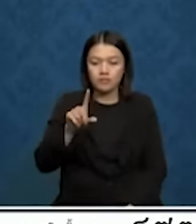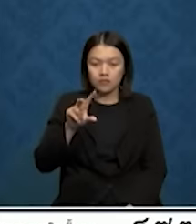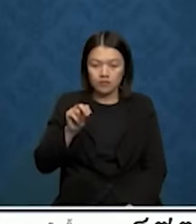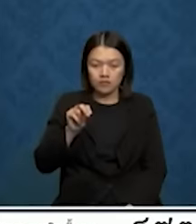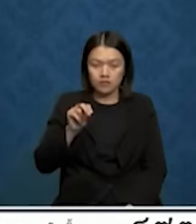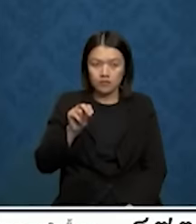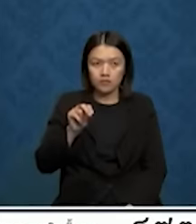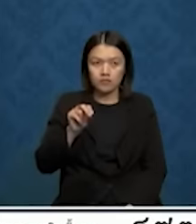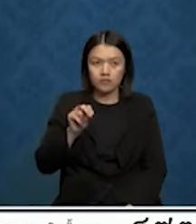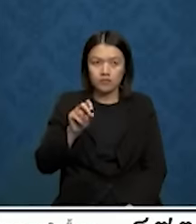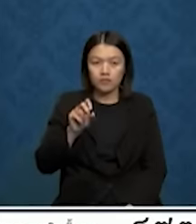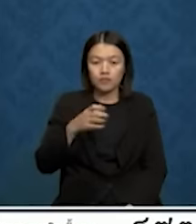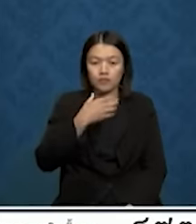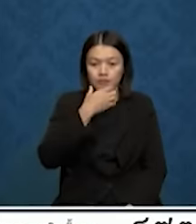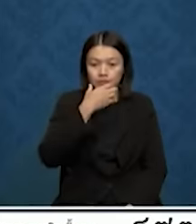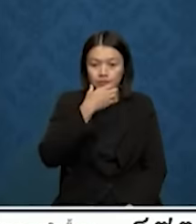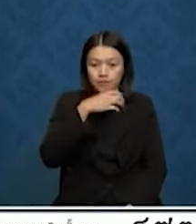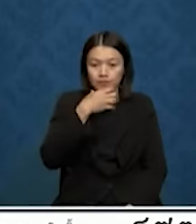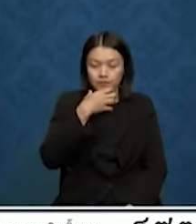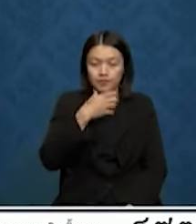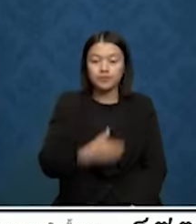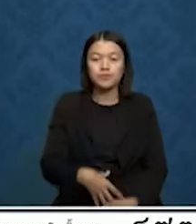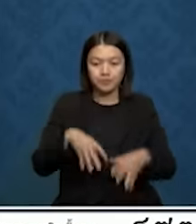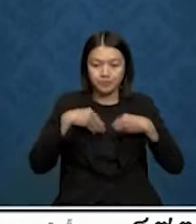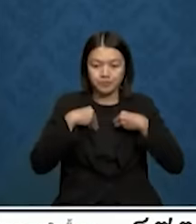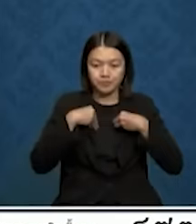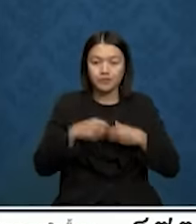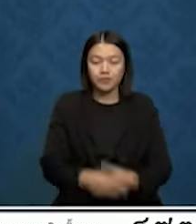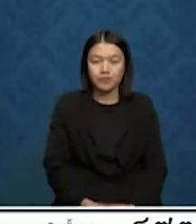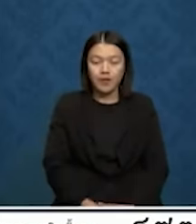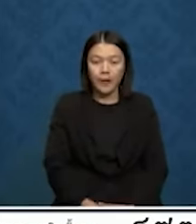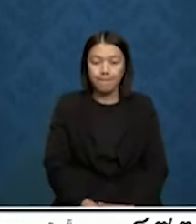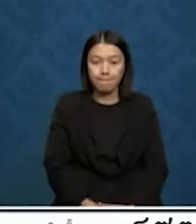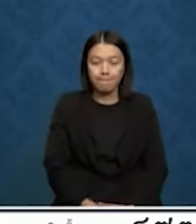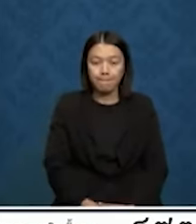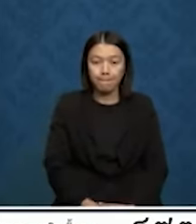430นายสุทินคลังแสง เห็นชอบครับ